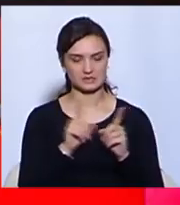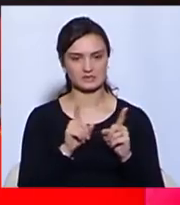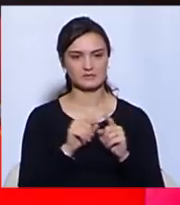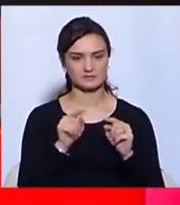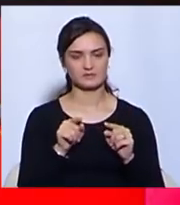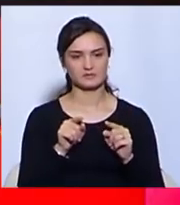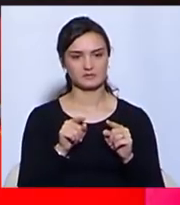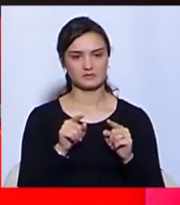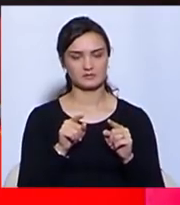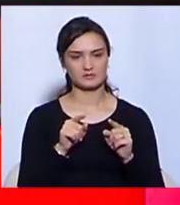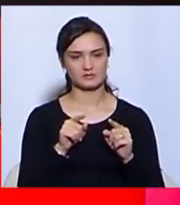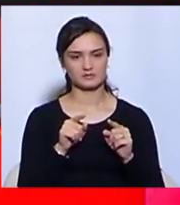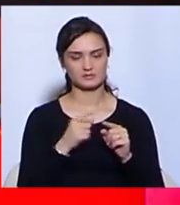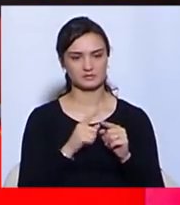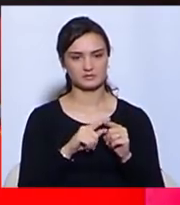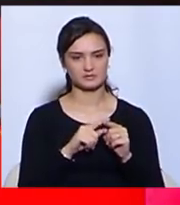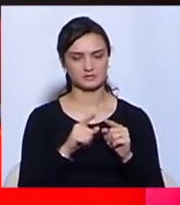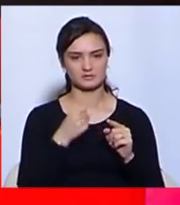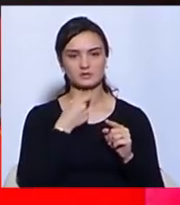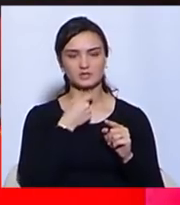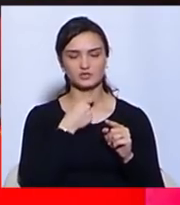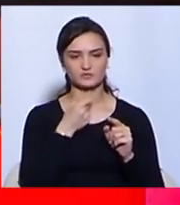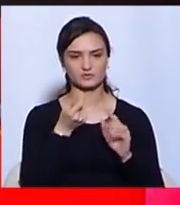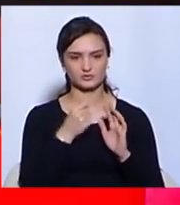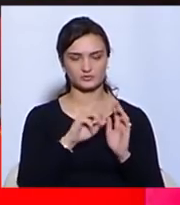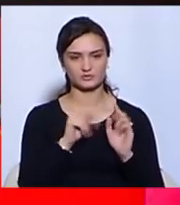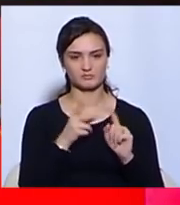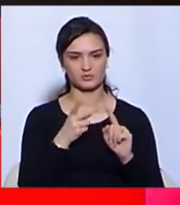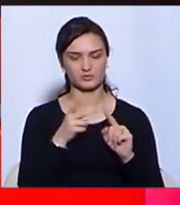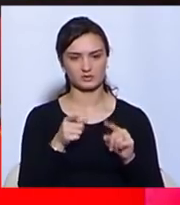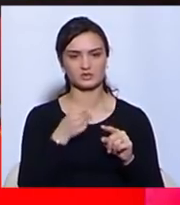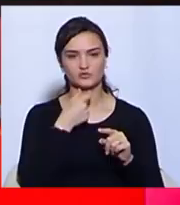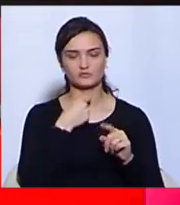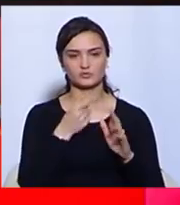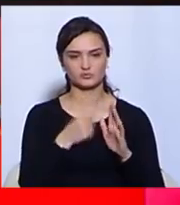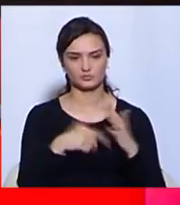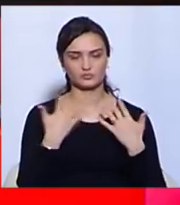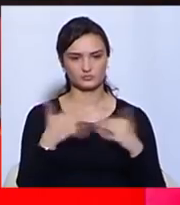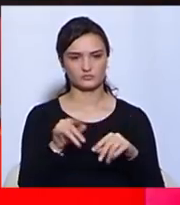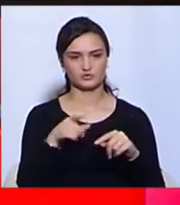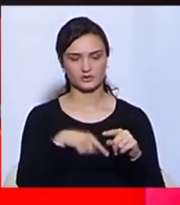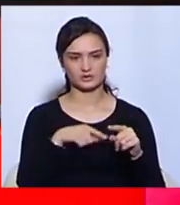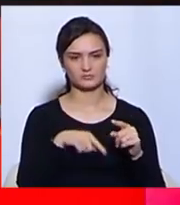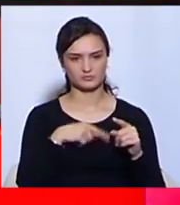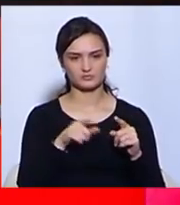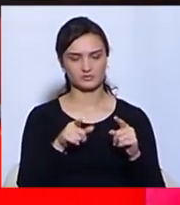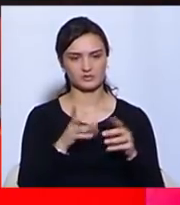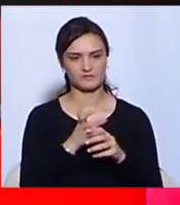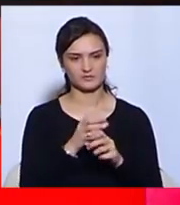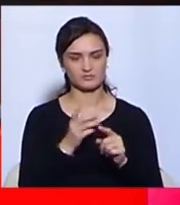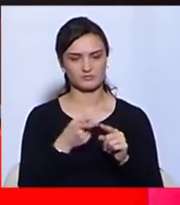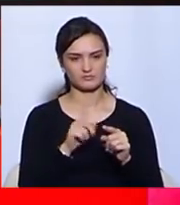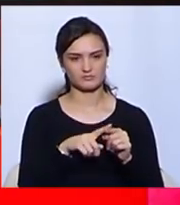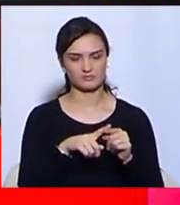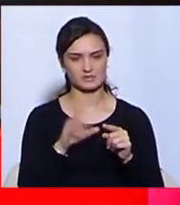ასევე აფერხებს ერთი მხრივ საშვილოსნოს და მეორე მხრივ საშვილოსნო უკვე შარდის ბუსსაც ავიწროებს და